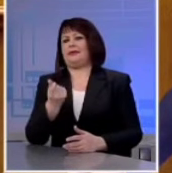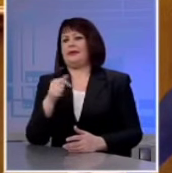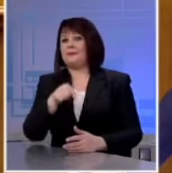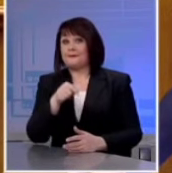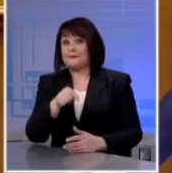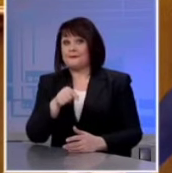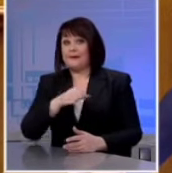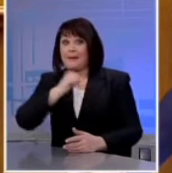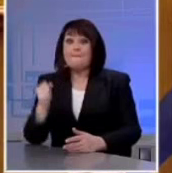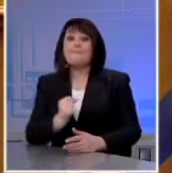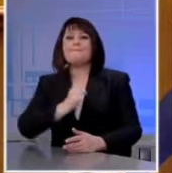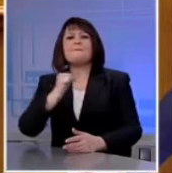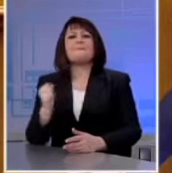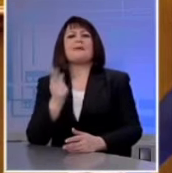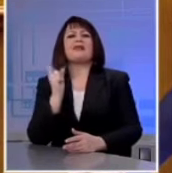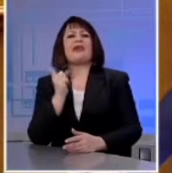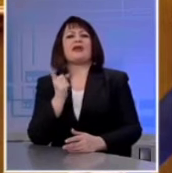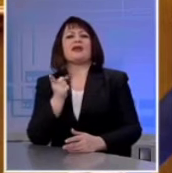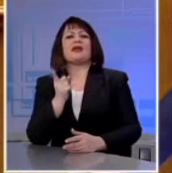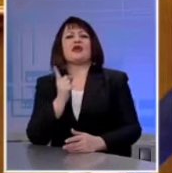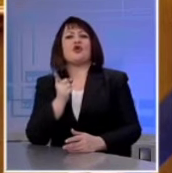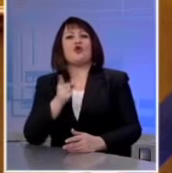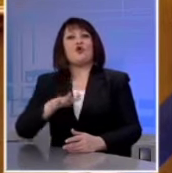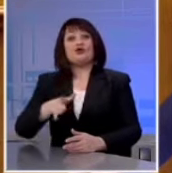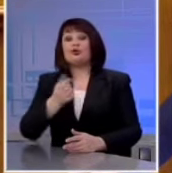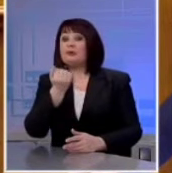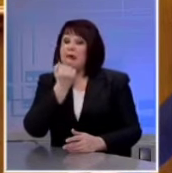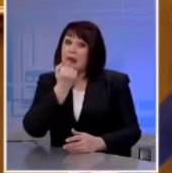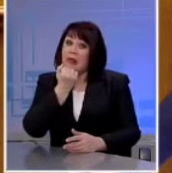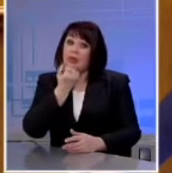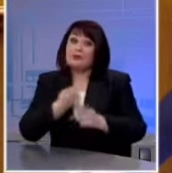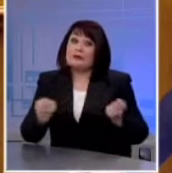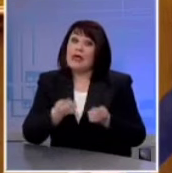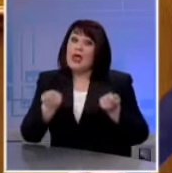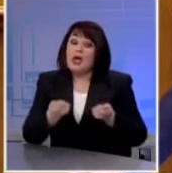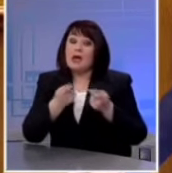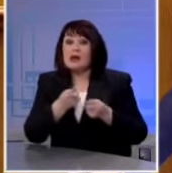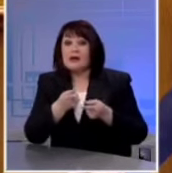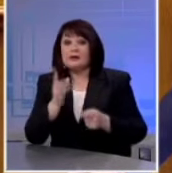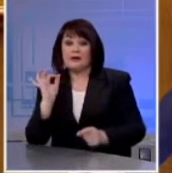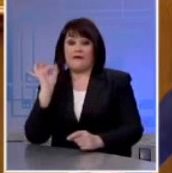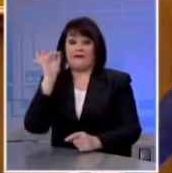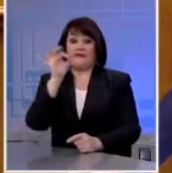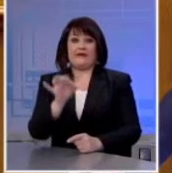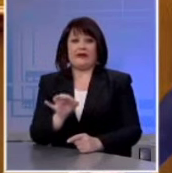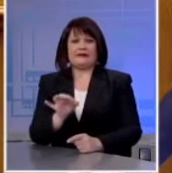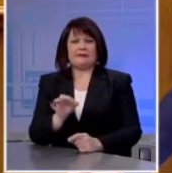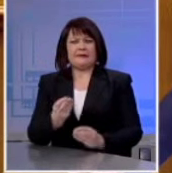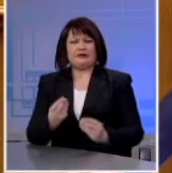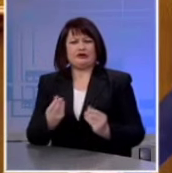διεξάγεται ήδη πειθαρχική έρευνα για τις πράξεις και τις πιθανές παραλήψεις που οδήγησαν με μάλλον περίεργο